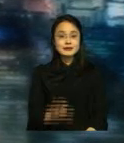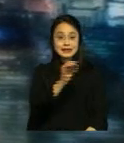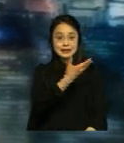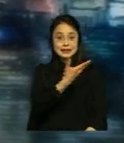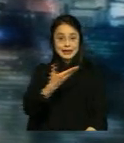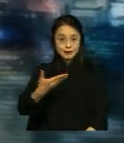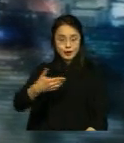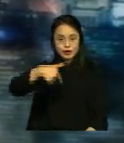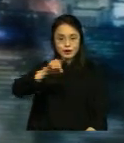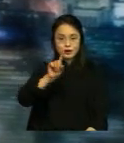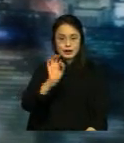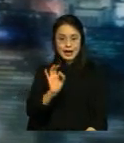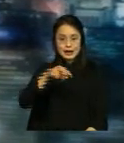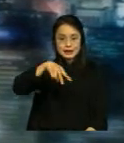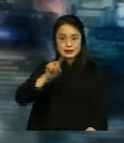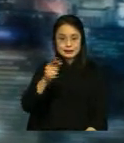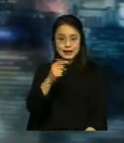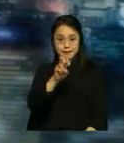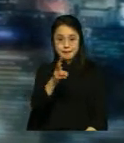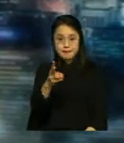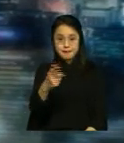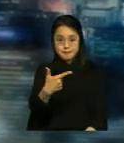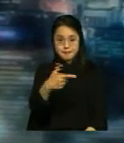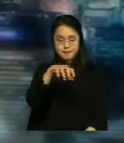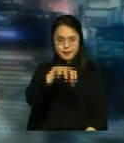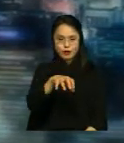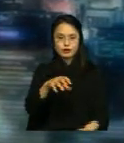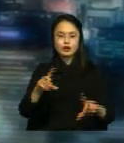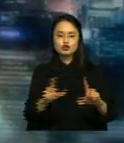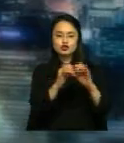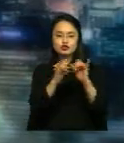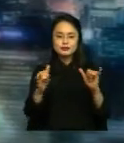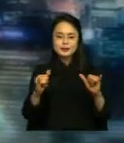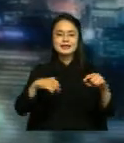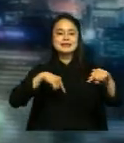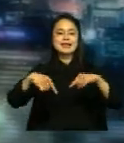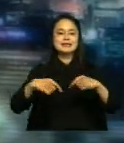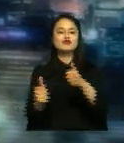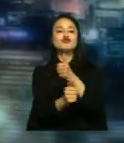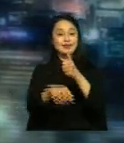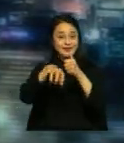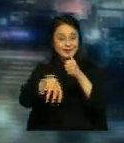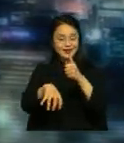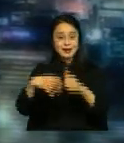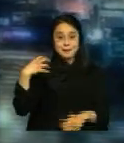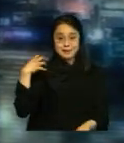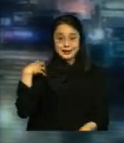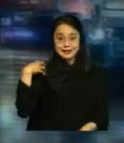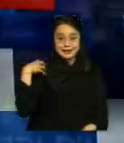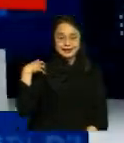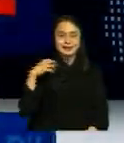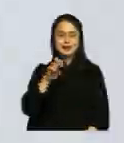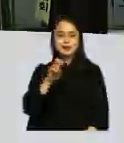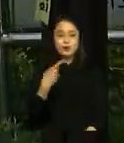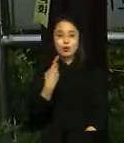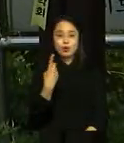양평군 강상면 주민자치위원회가 주관하는 산정마을 달랭이논 모내기 체험 행사가 지난 10일